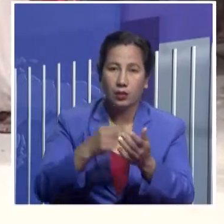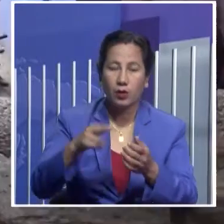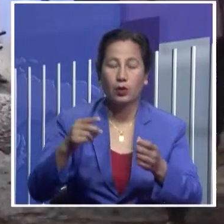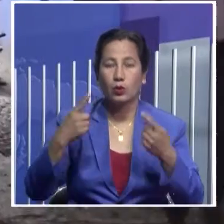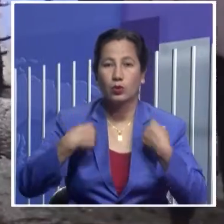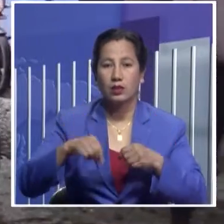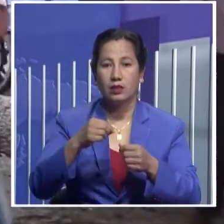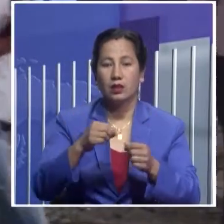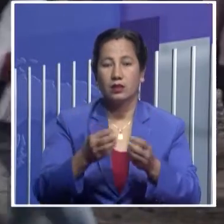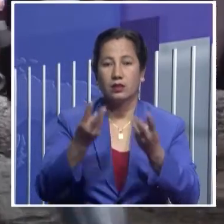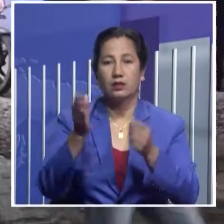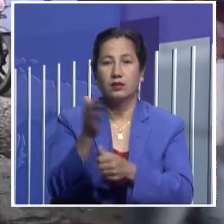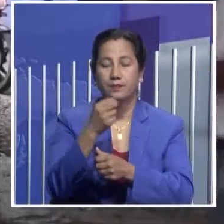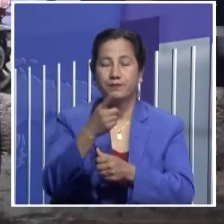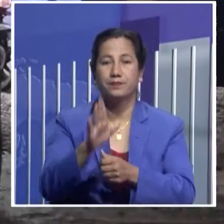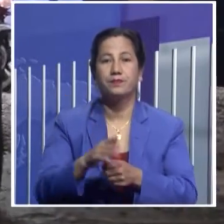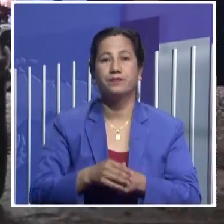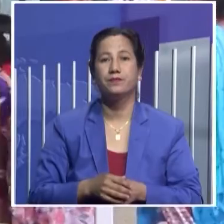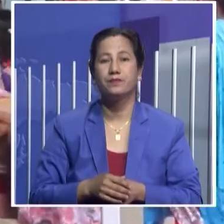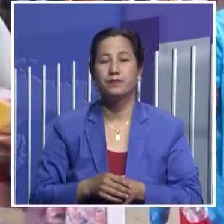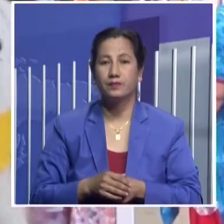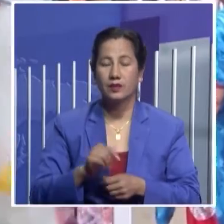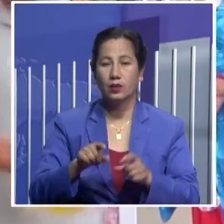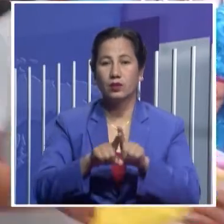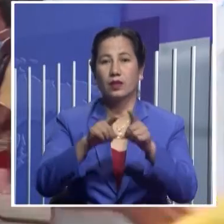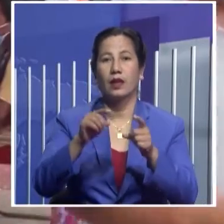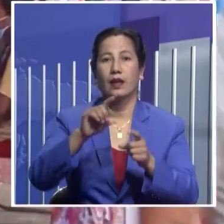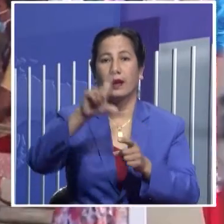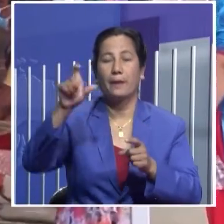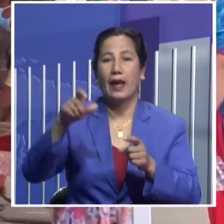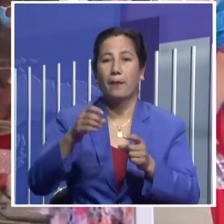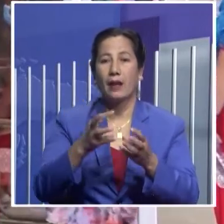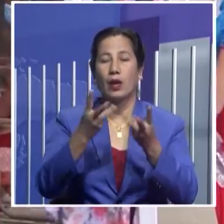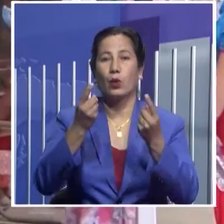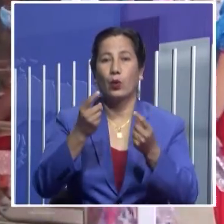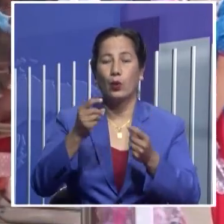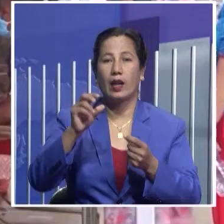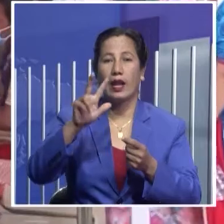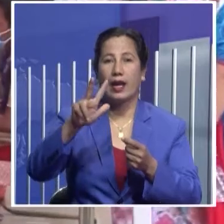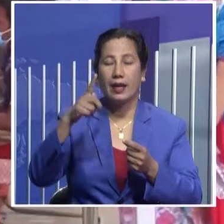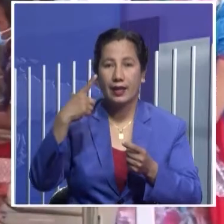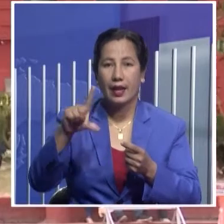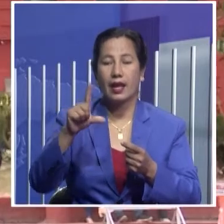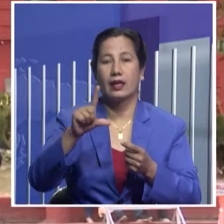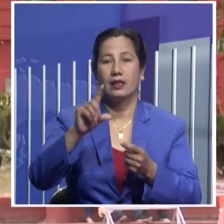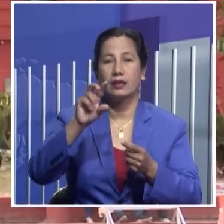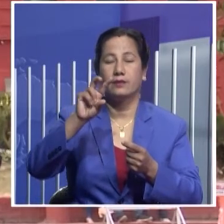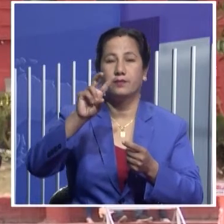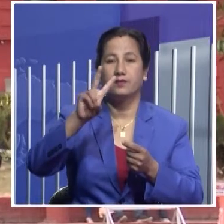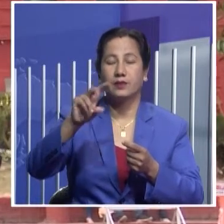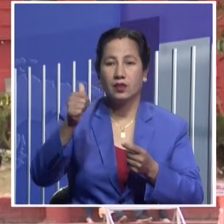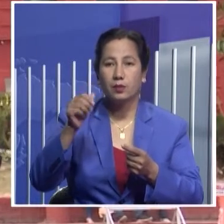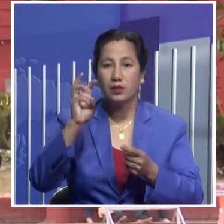तथा जनसङ्ख्या मन्त्रालयले जनाएको छ। यो सँगै नेपालमा कुल संक्रमितको संख्या 8,26,206 पुगेको